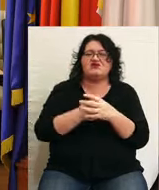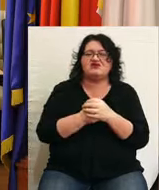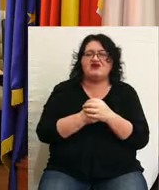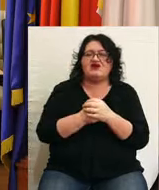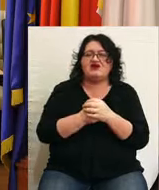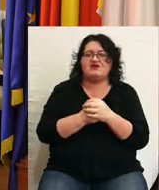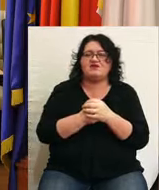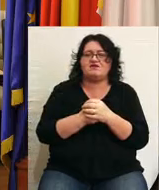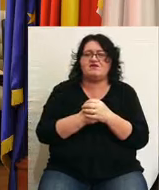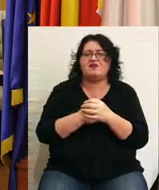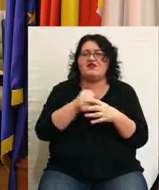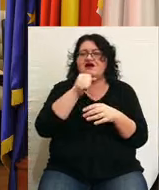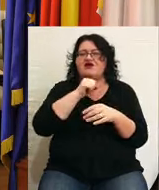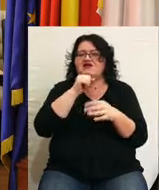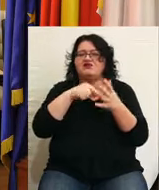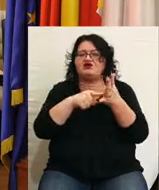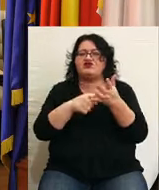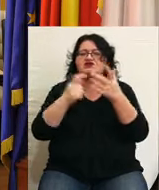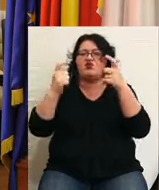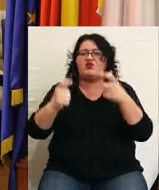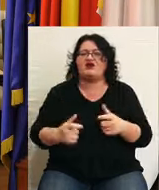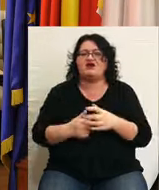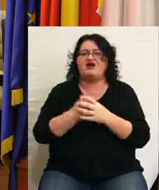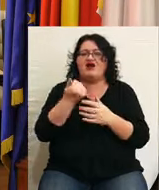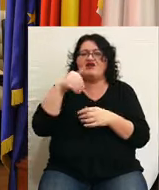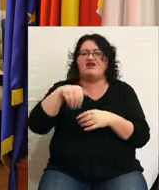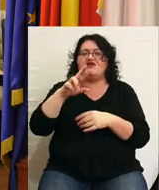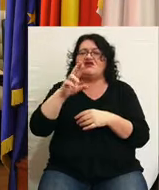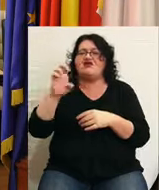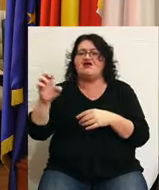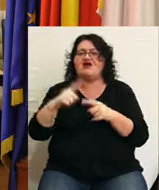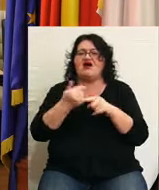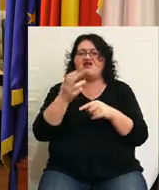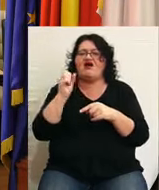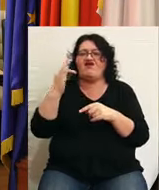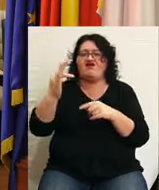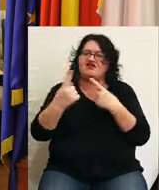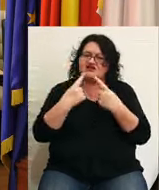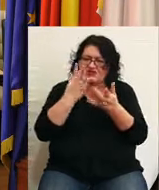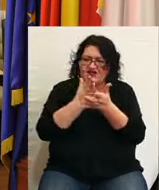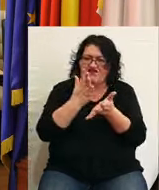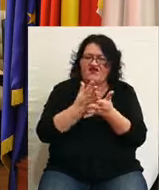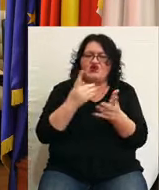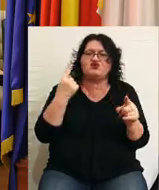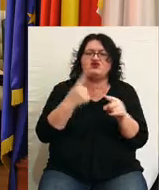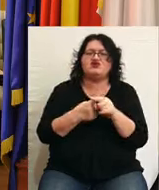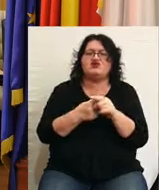competente în acest domeniu, adică cu ANRE, cu ANAF, și